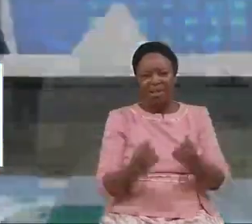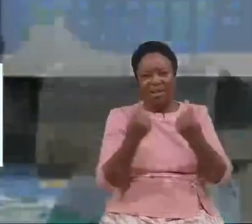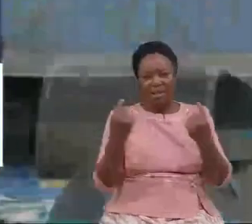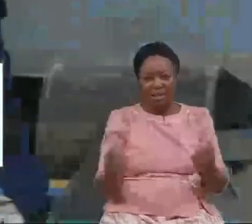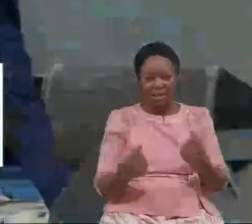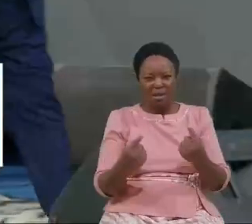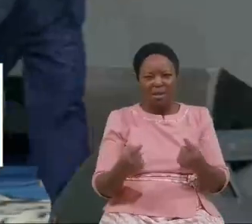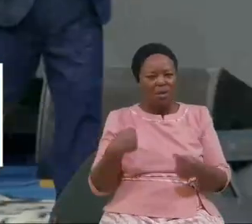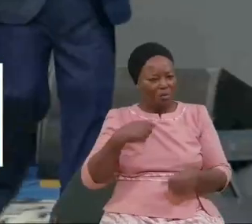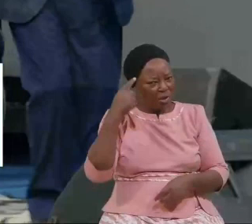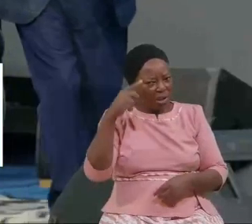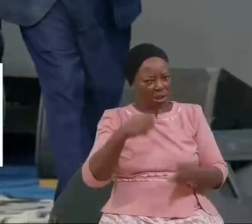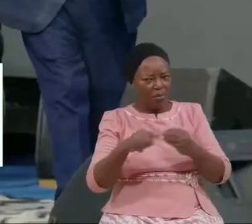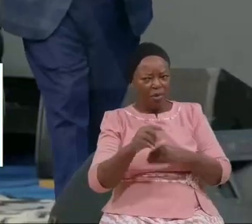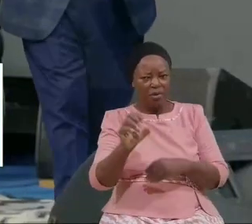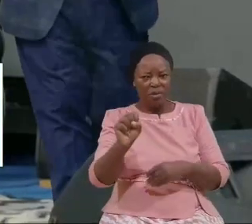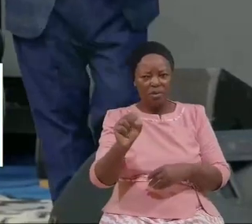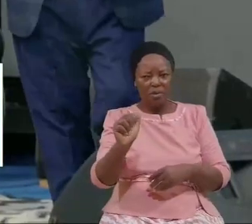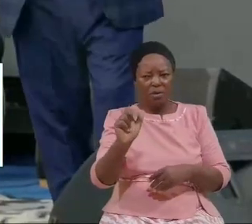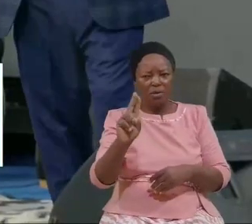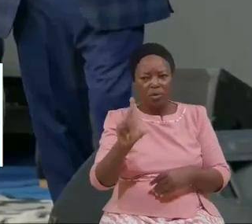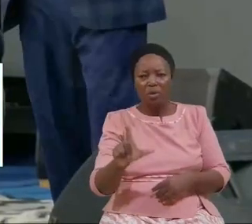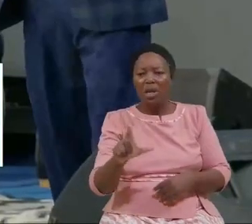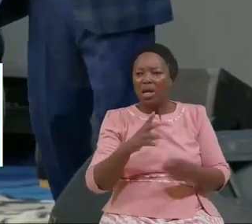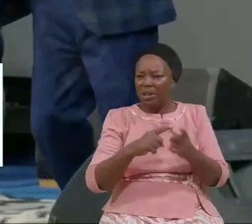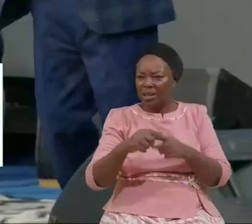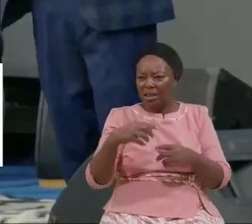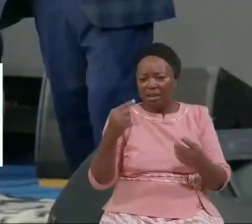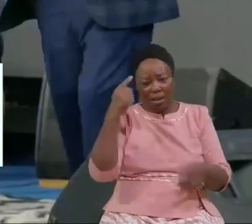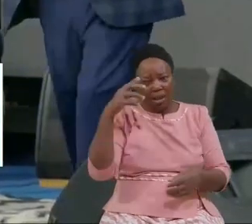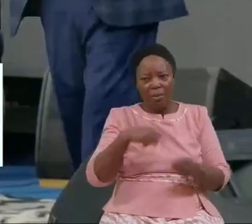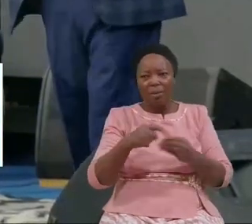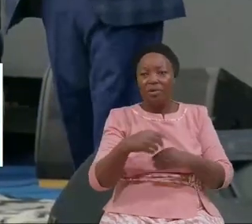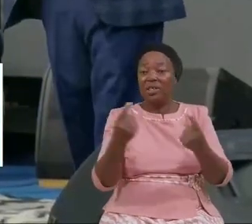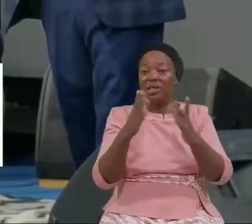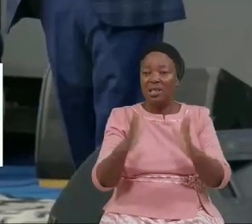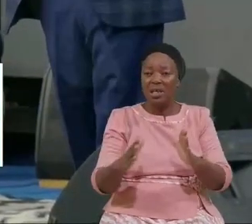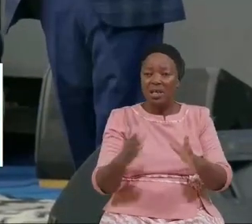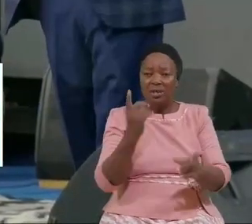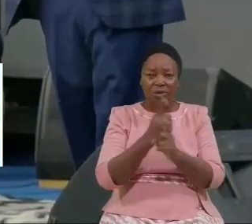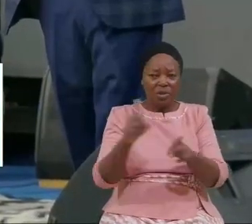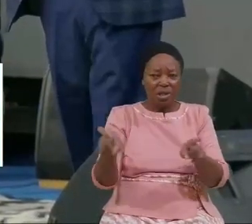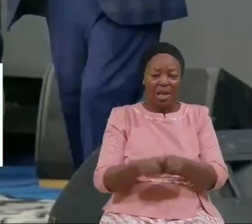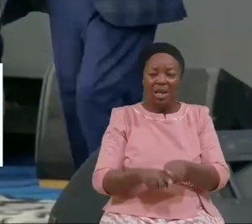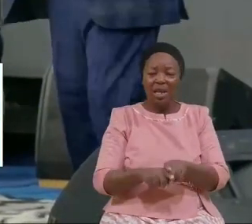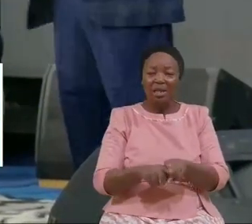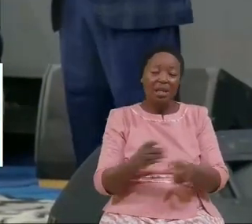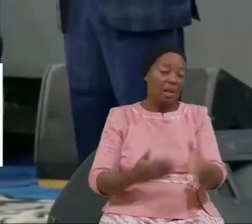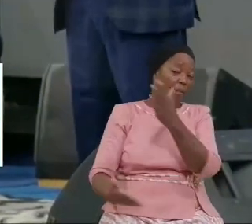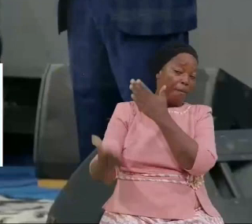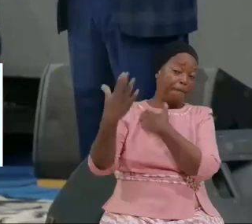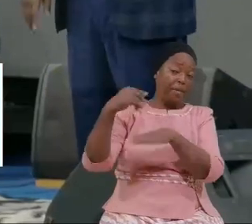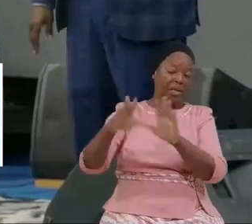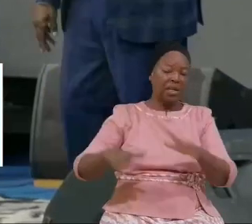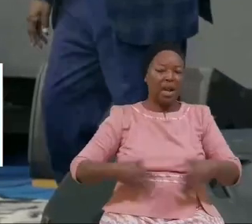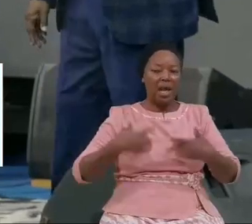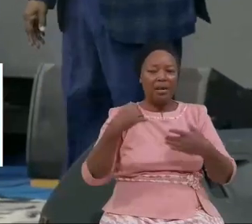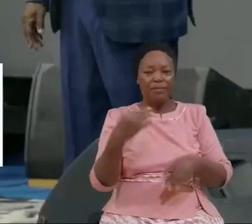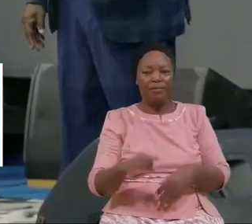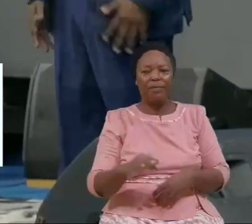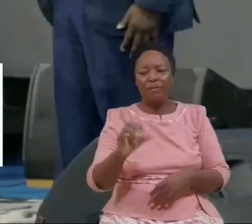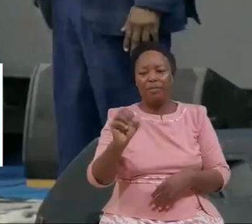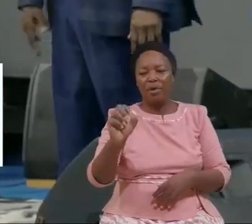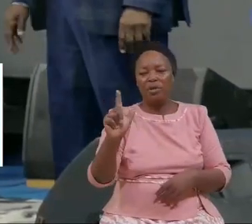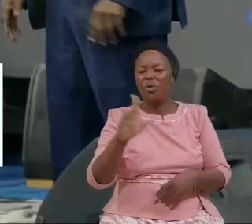à sol et nous pensons aux pécheurs comme sort comme la vie précédente de sol il était